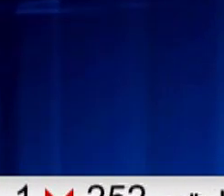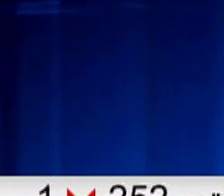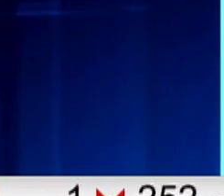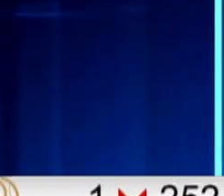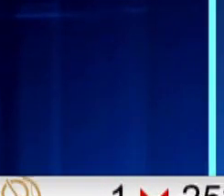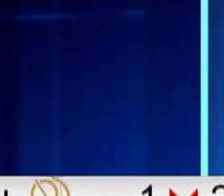وازدهار